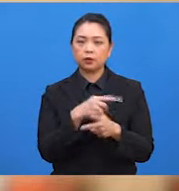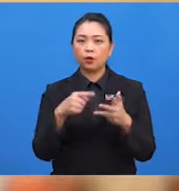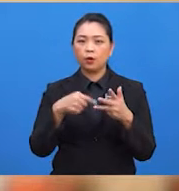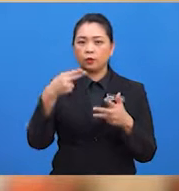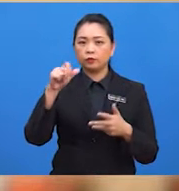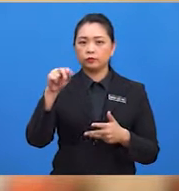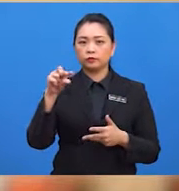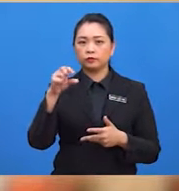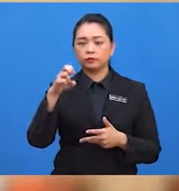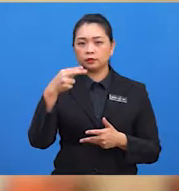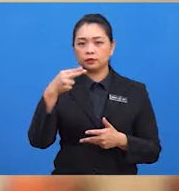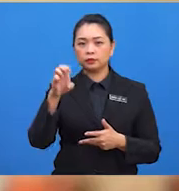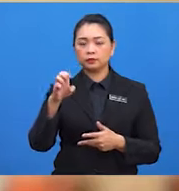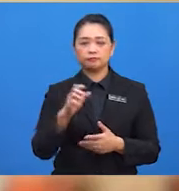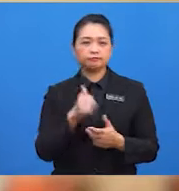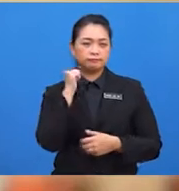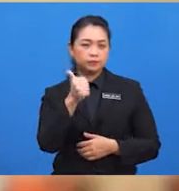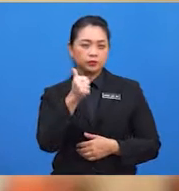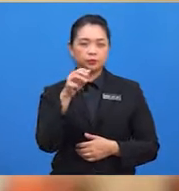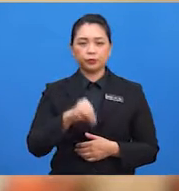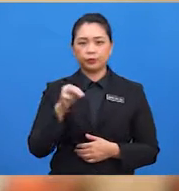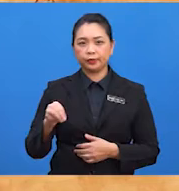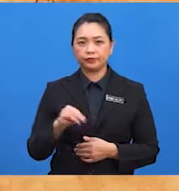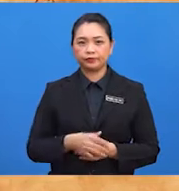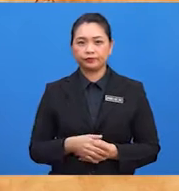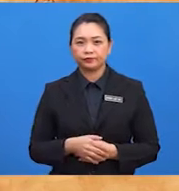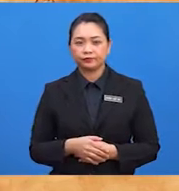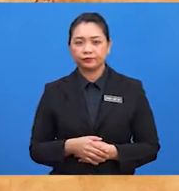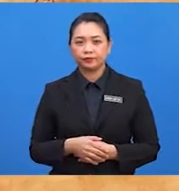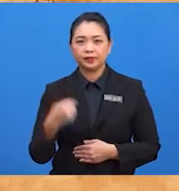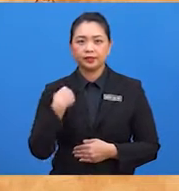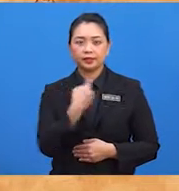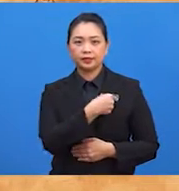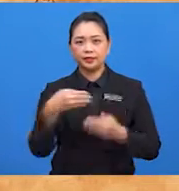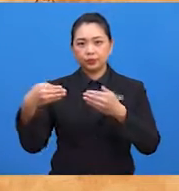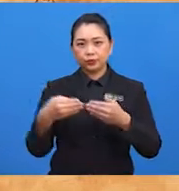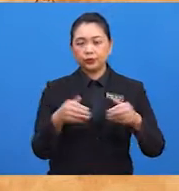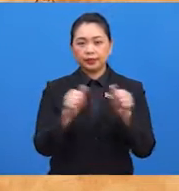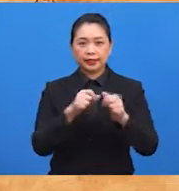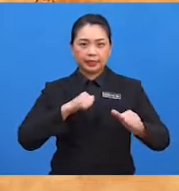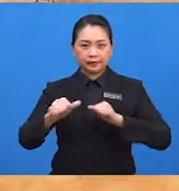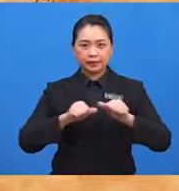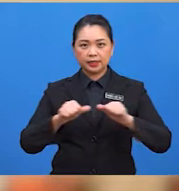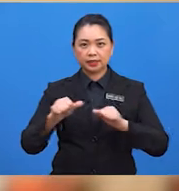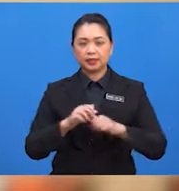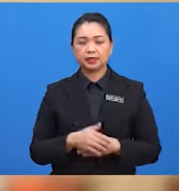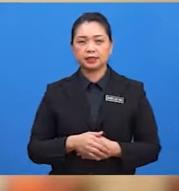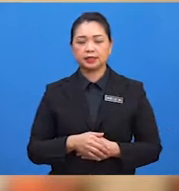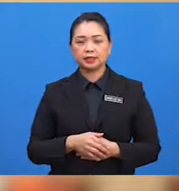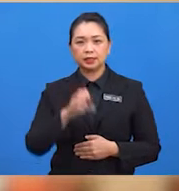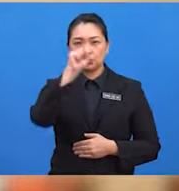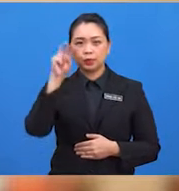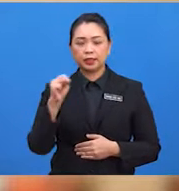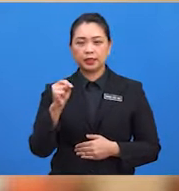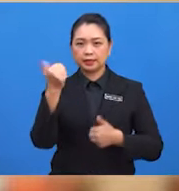Betul, tamadun Huang He. Syabas murid-murid. Kita teruskan dan aktiviti seterusnya.